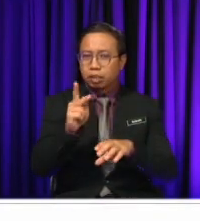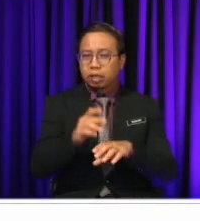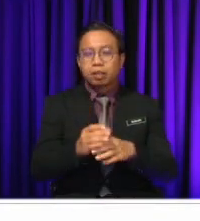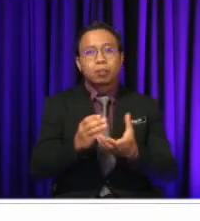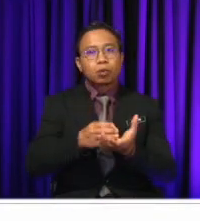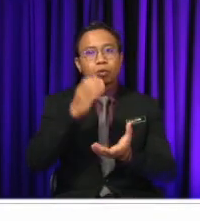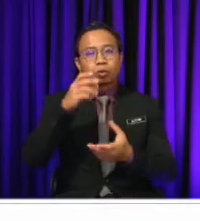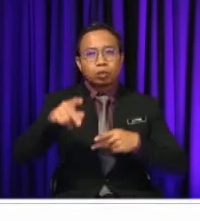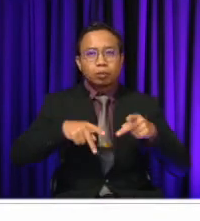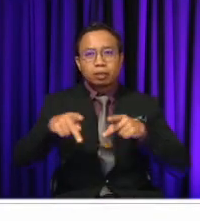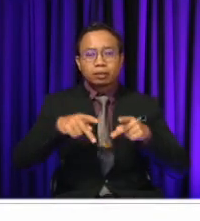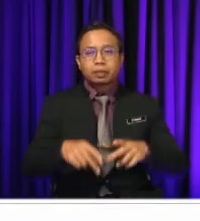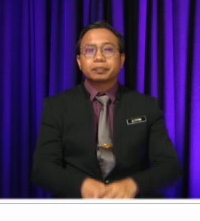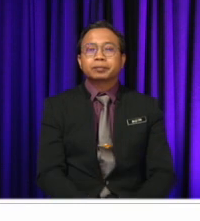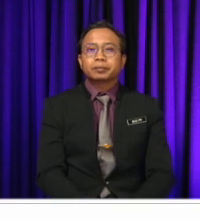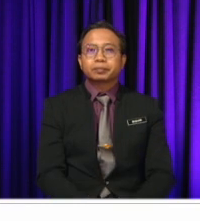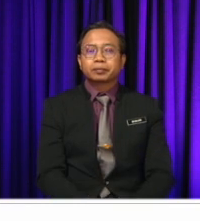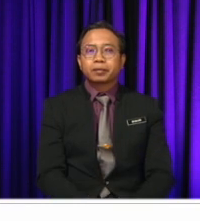botol plastik